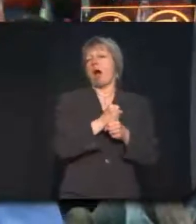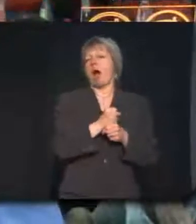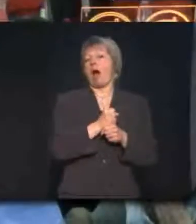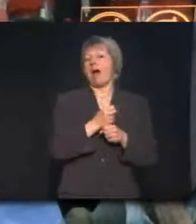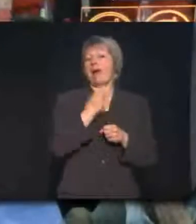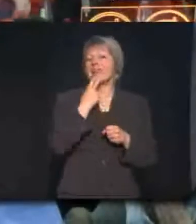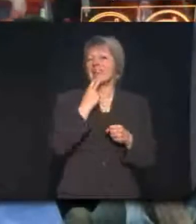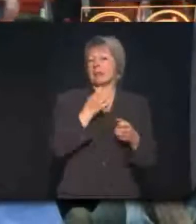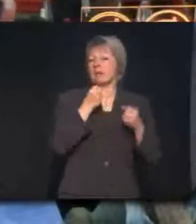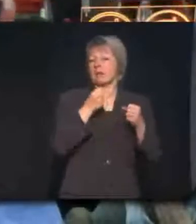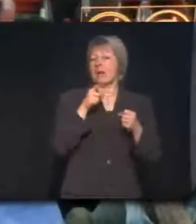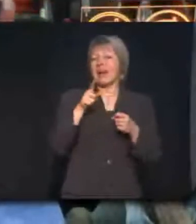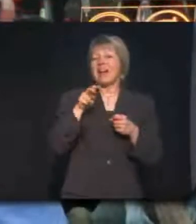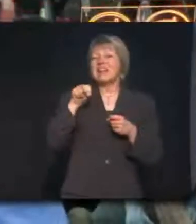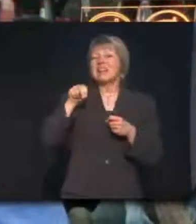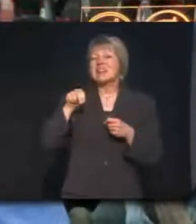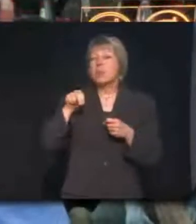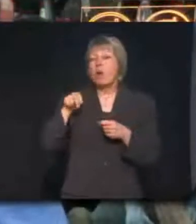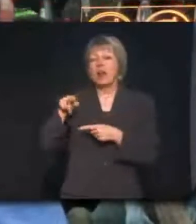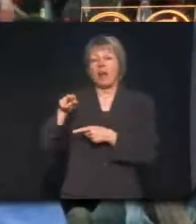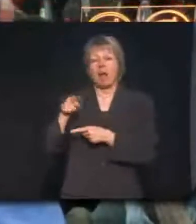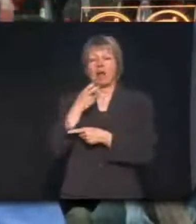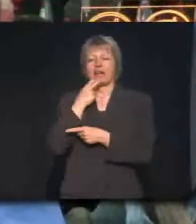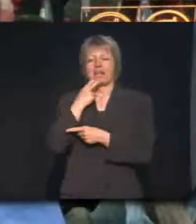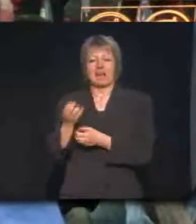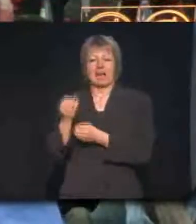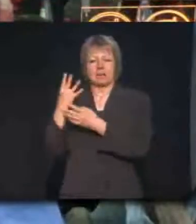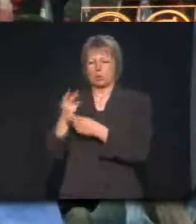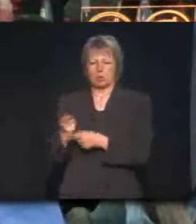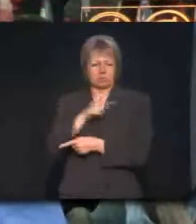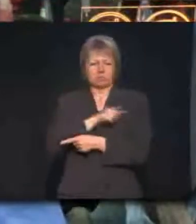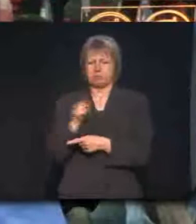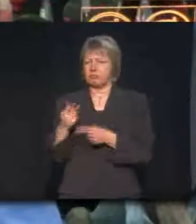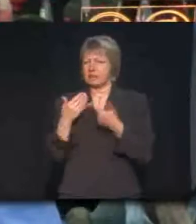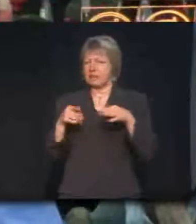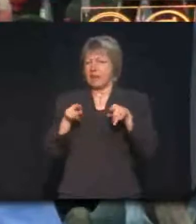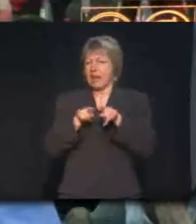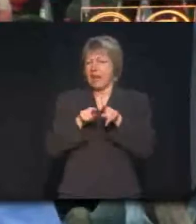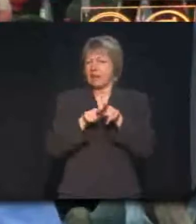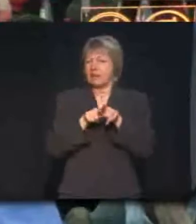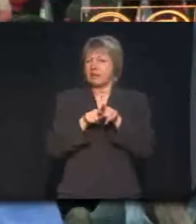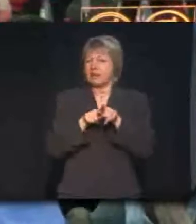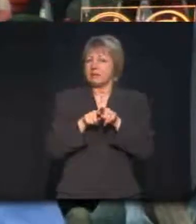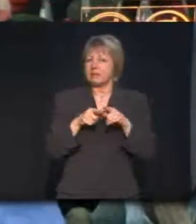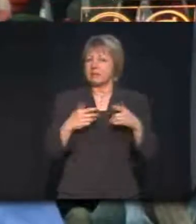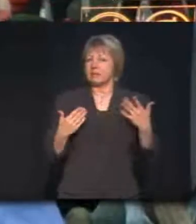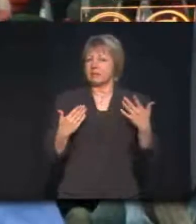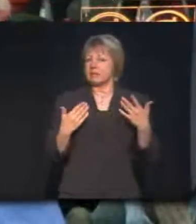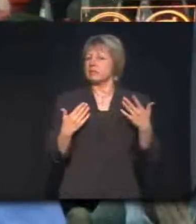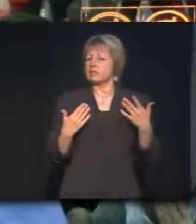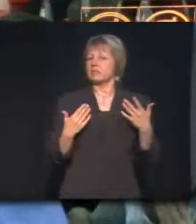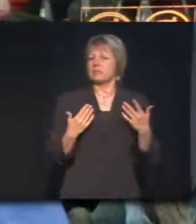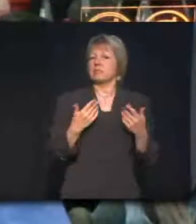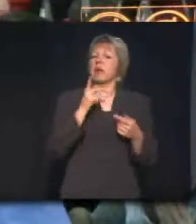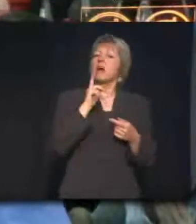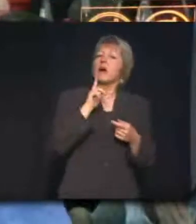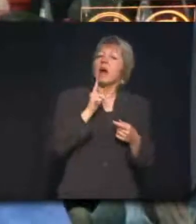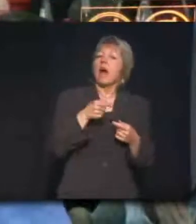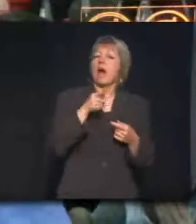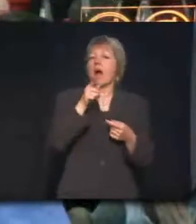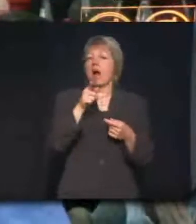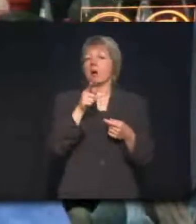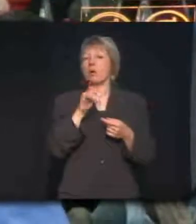Energieerzeugung zwei komplett verschiedene Sachen und so wie das hier formuliert ist legen wir beispielsweise auch europäische Forschungsvorhaben wie